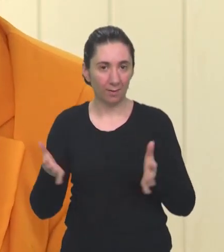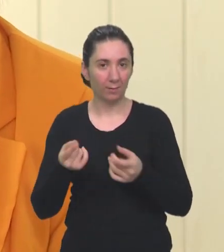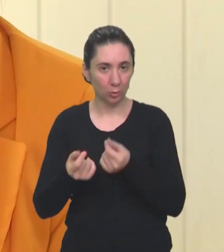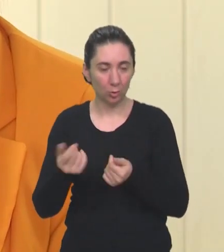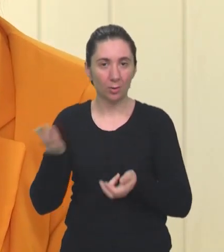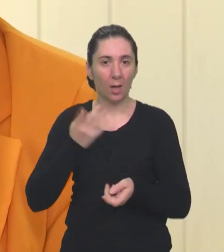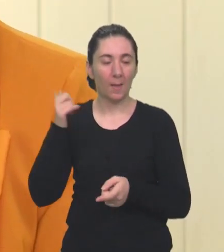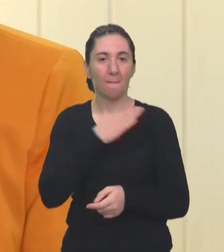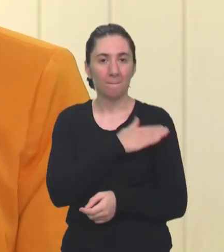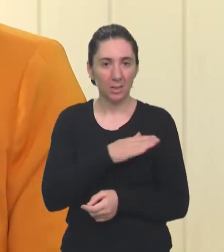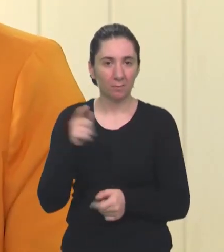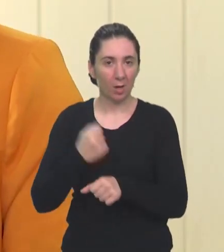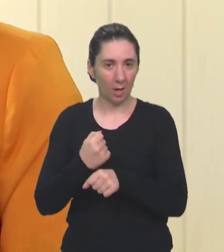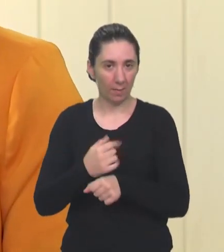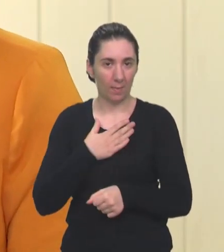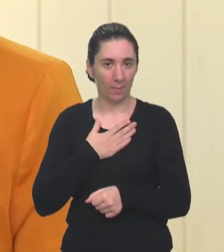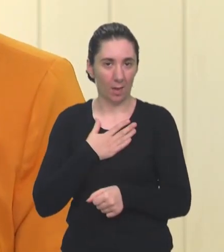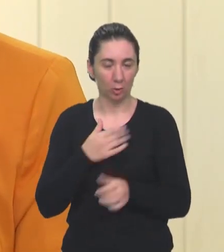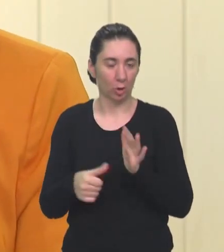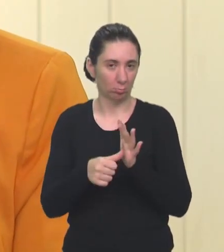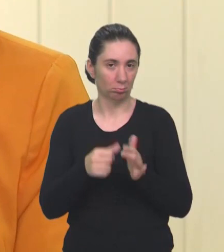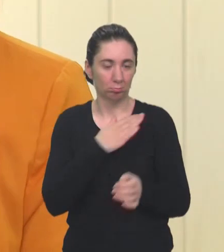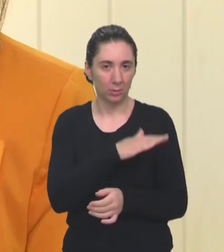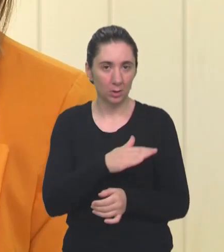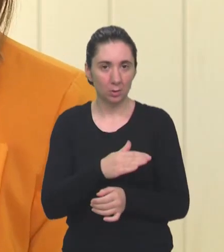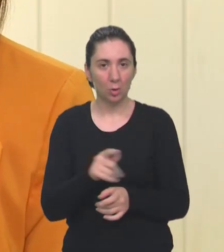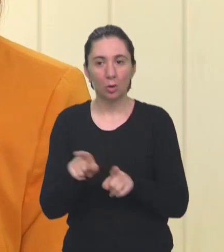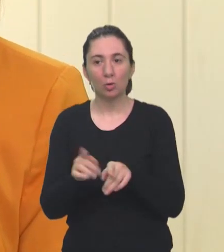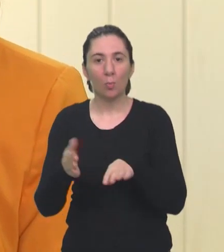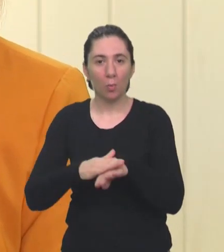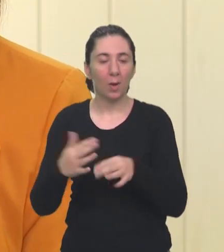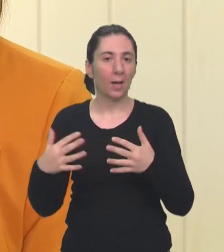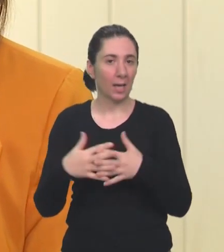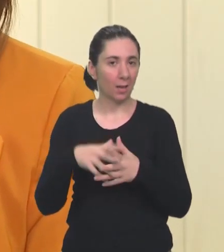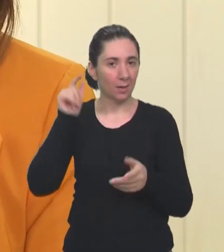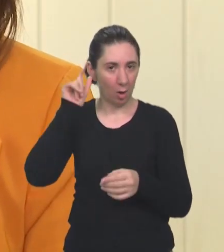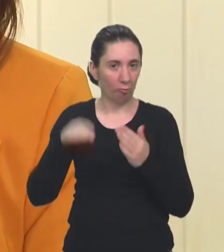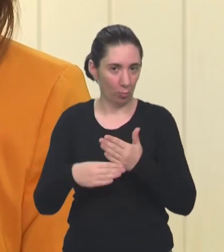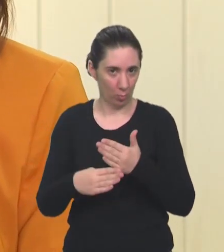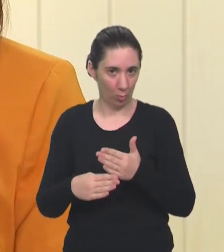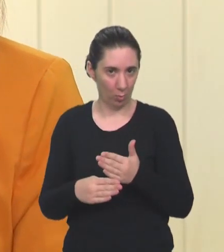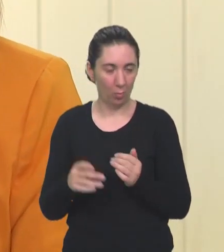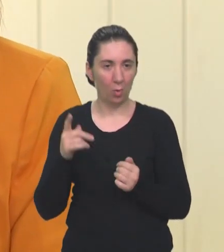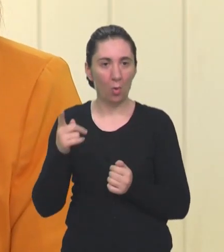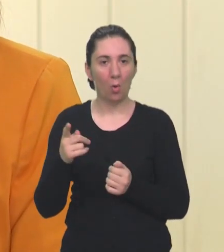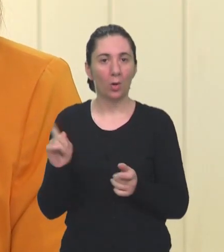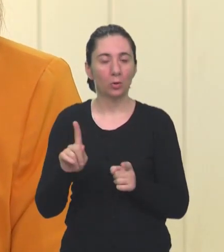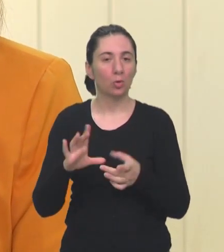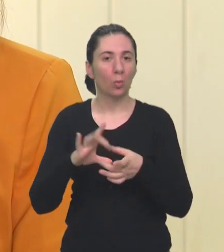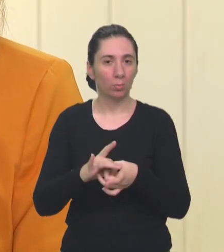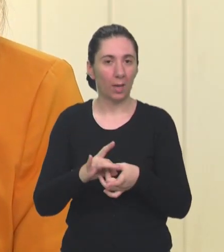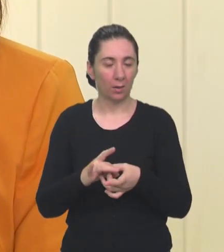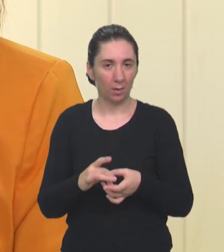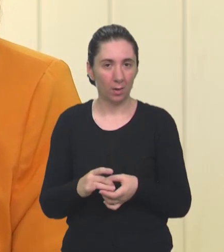stvari daje Ministarstvo rada, naše resorno ministarstvo, dok nas tu pokriva i grad Karlovac. Oni su nam partnerska organizacija